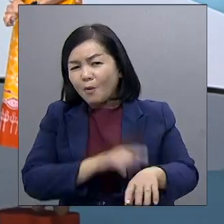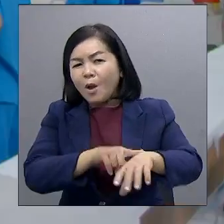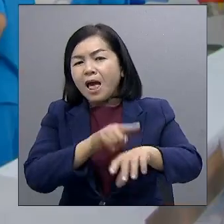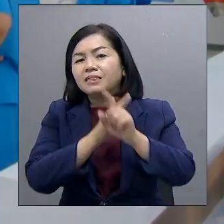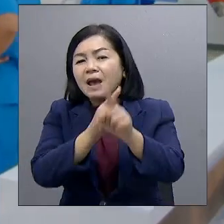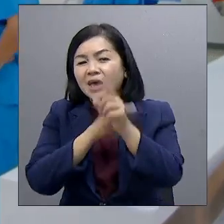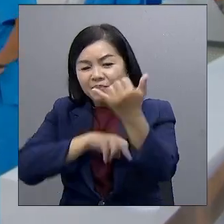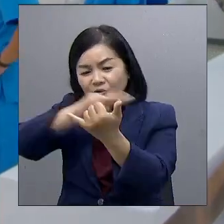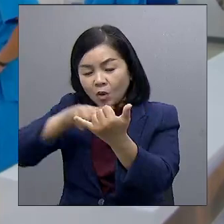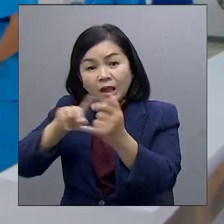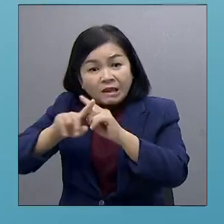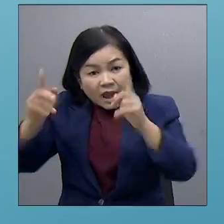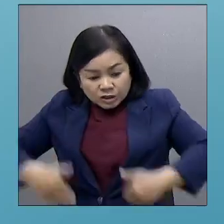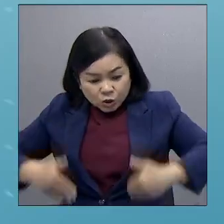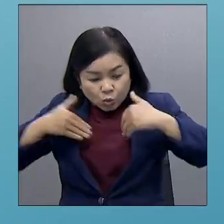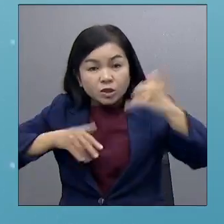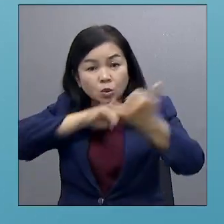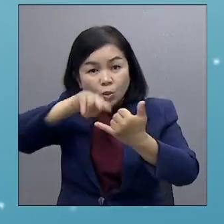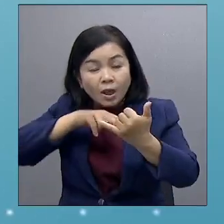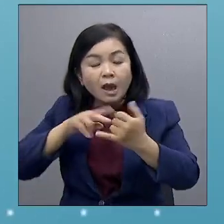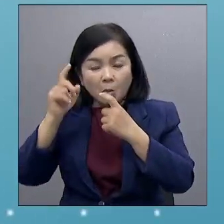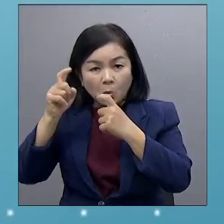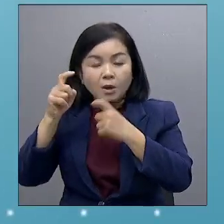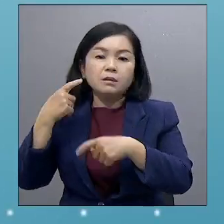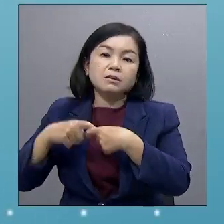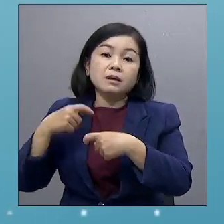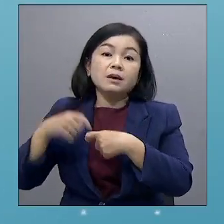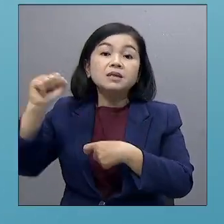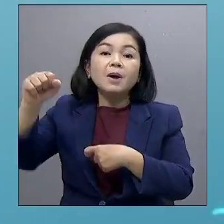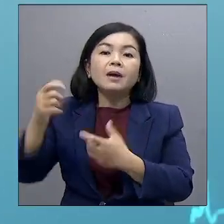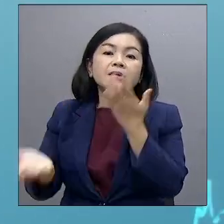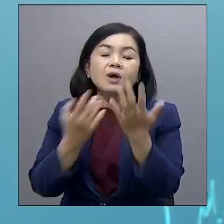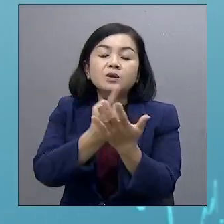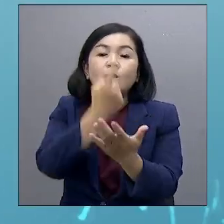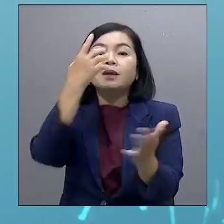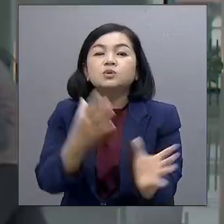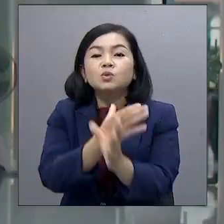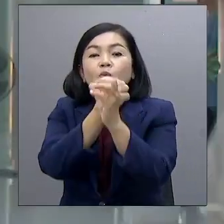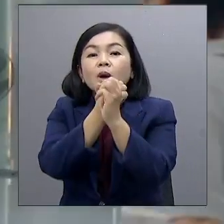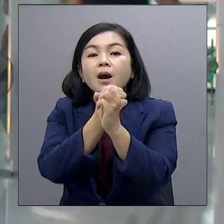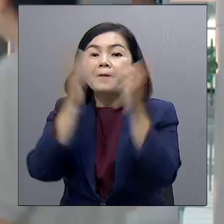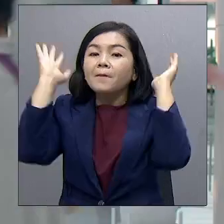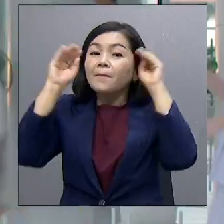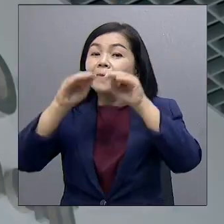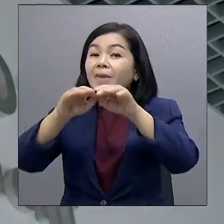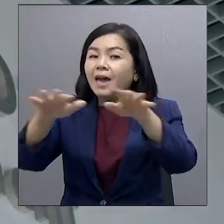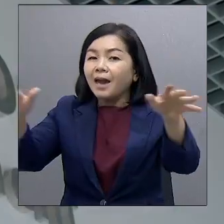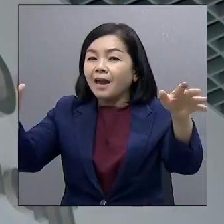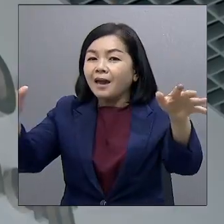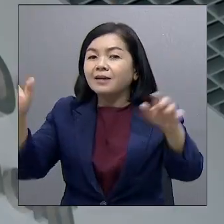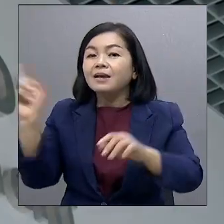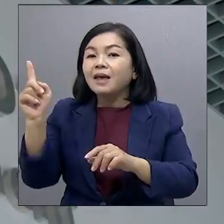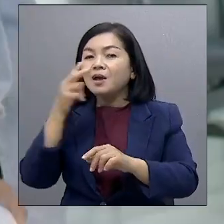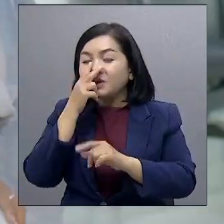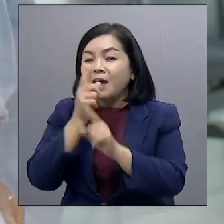ที่แต่มันรับผิดชอบชีวิตคนนเป็นสิ่งที่ยากเ้าให้น้องๆส่งตัวแทนก็ได้หรือจะฝากแฟนๆหน่อย theอทิร์นหมอมือใหม่